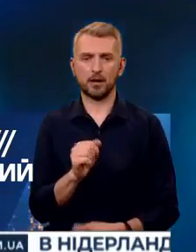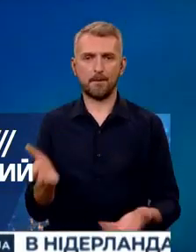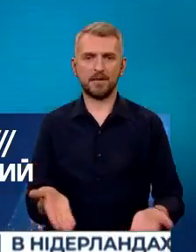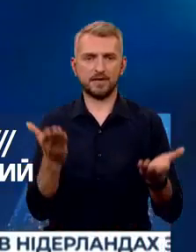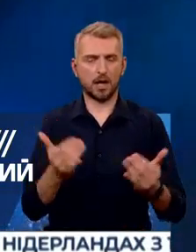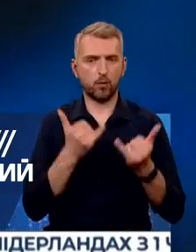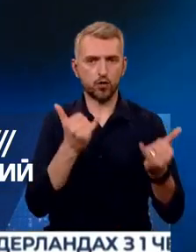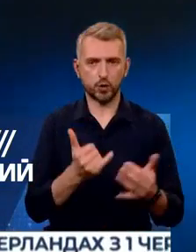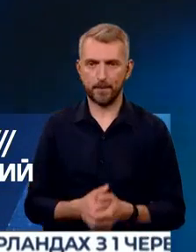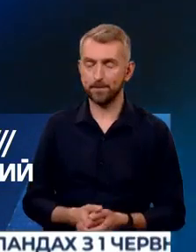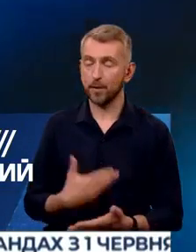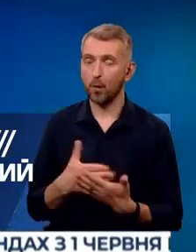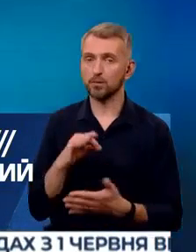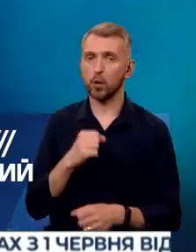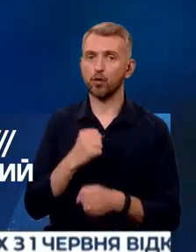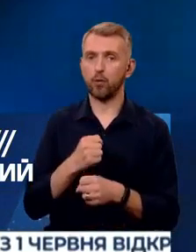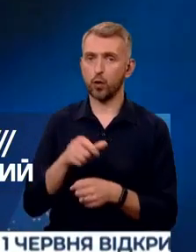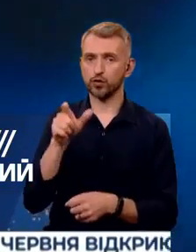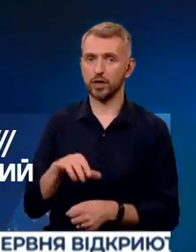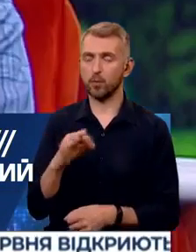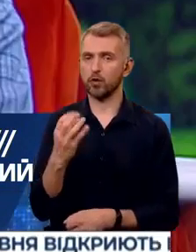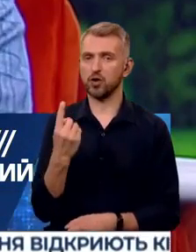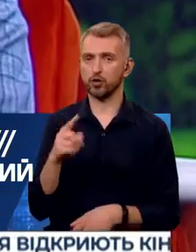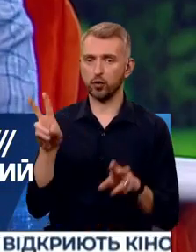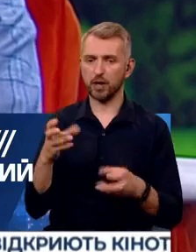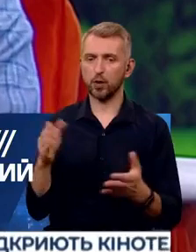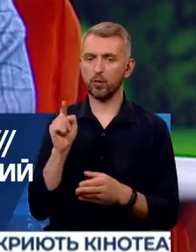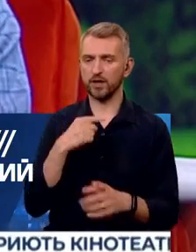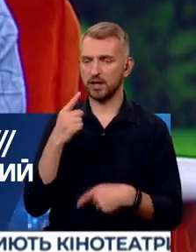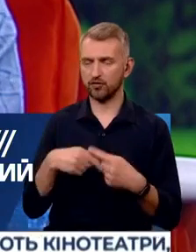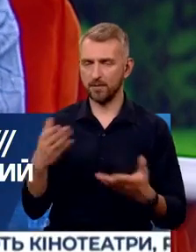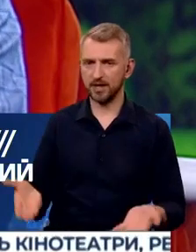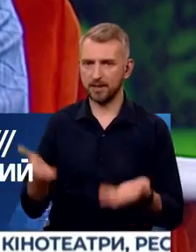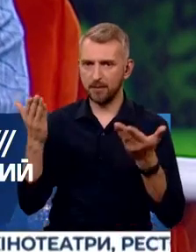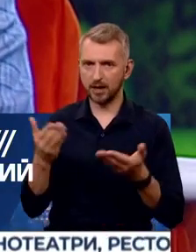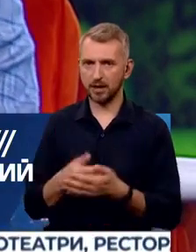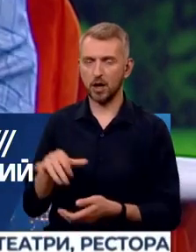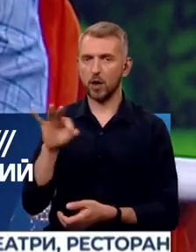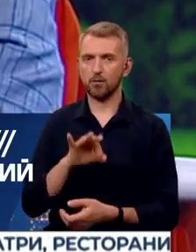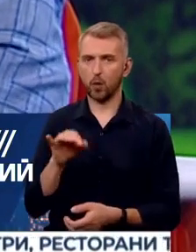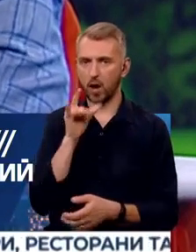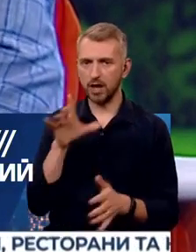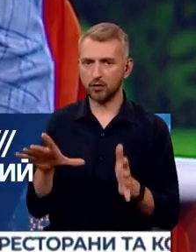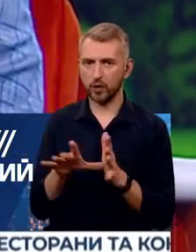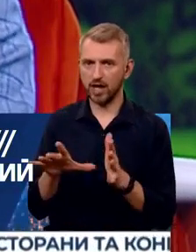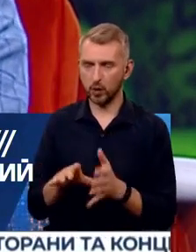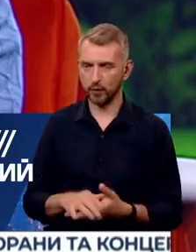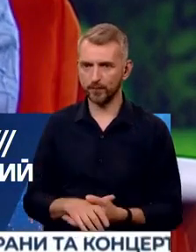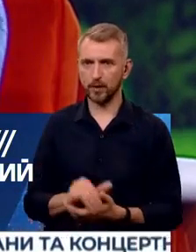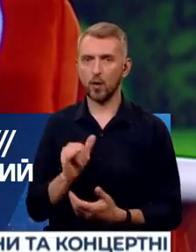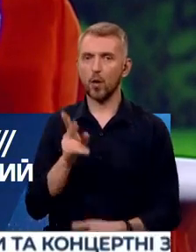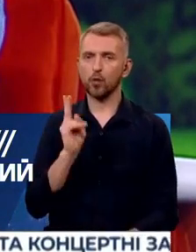почоту. От про робочу людину, про ще одну тему, яку ви завжди піднімаєте, про електроенергію. У